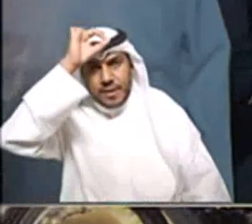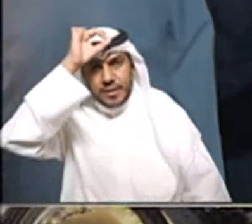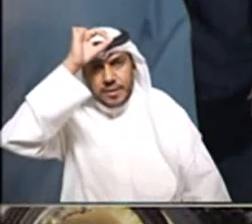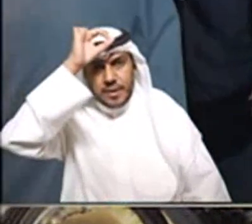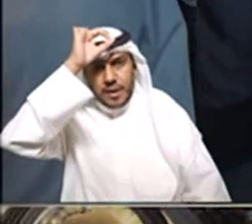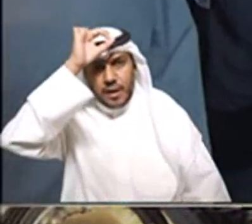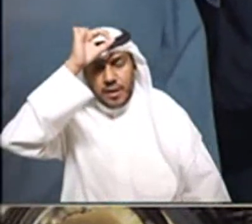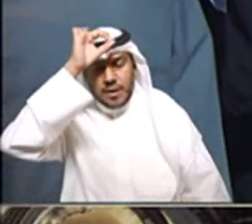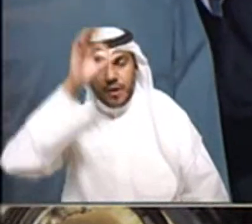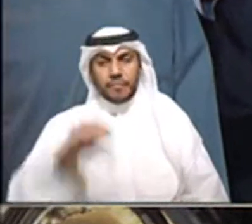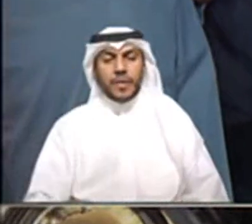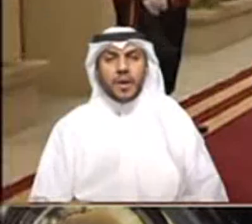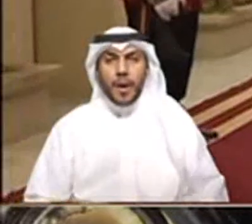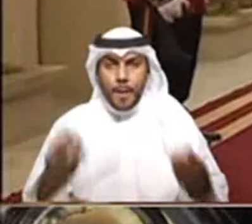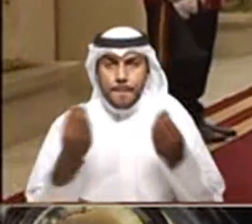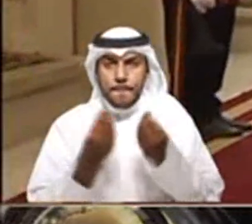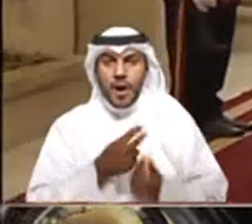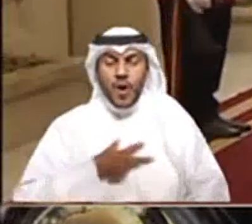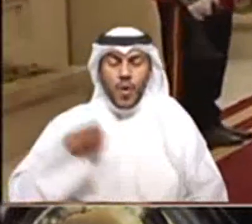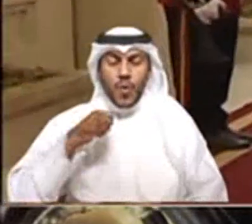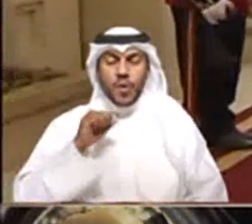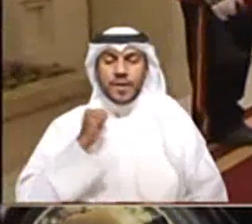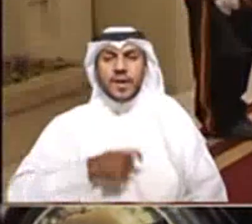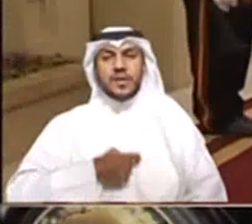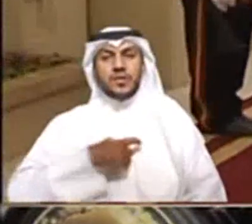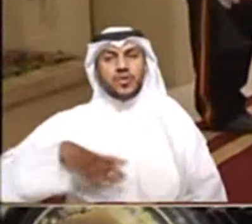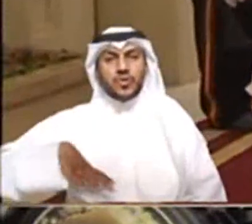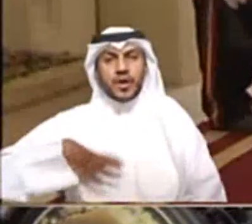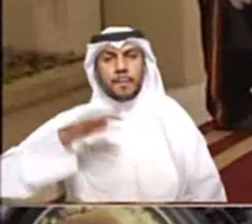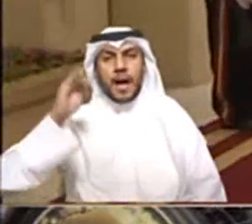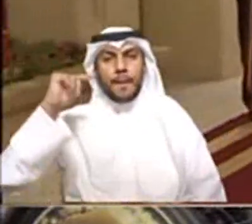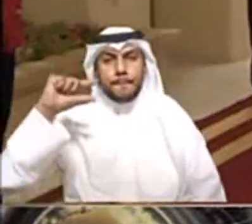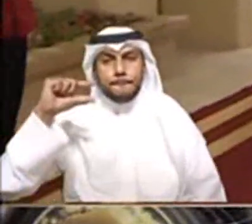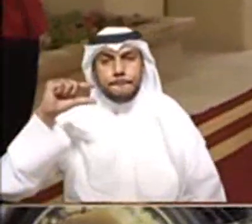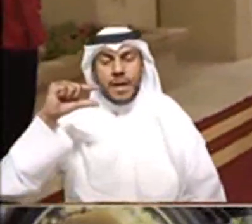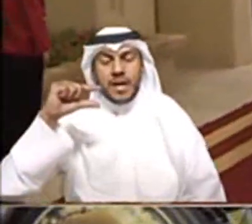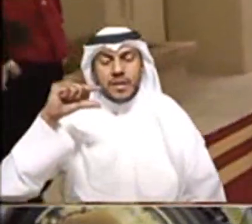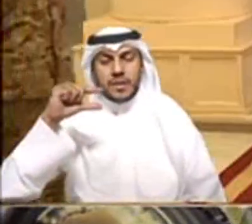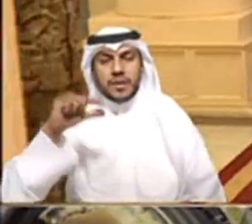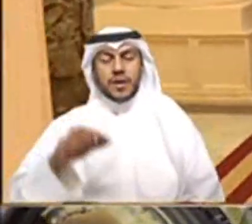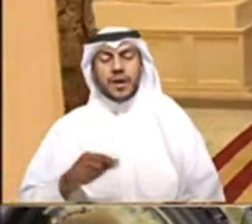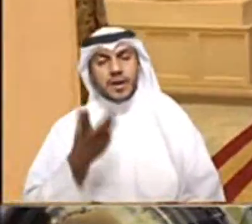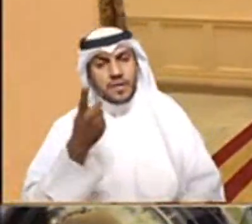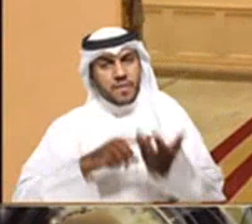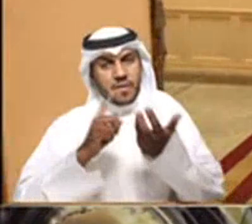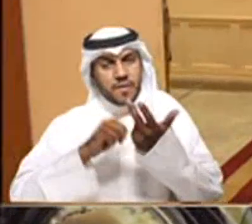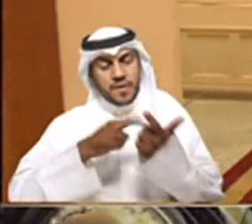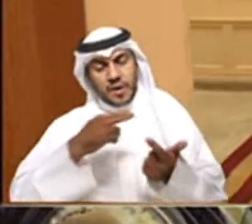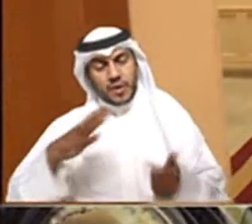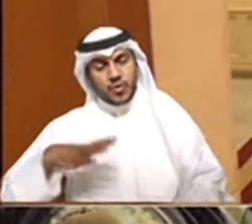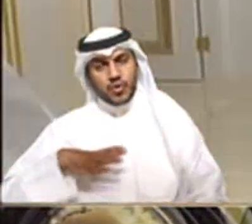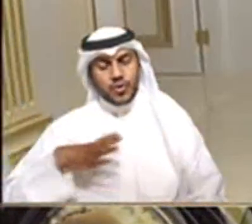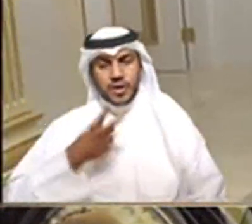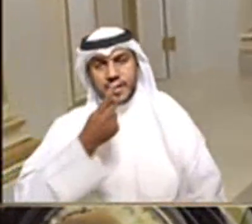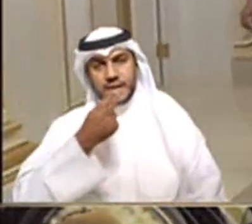الجراح الصباح ومعالي نائب وزير شؤون الديوان الأميري الشيخ محمد عبد الله المبارك الصباح وعدد من أصحاب المعالي